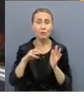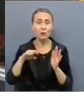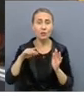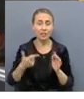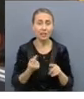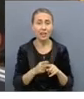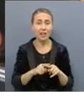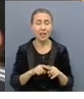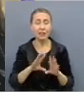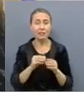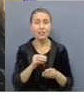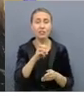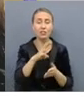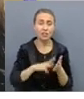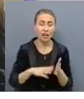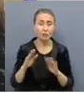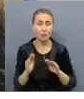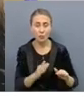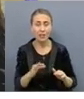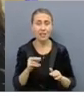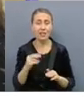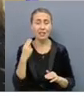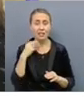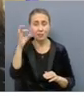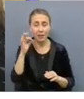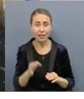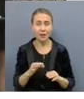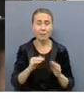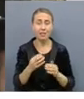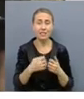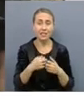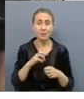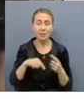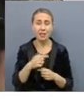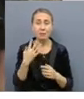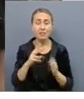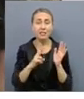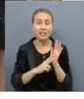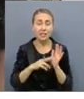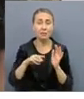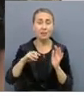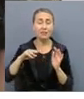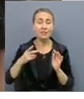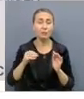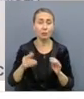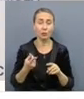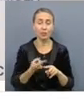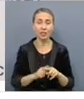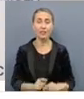В результате сняты штрафы и пени субъектов малого и среднего бизнеса в размере 57,2 миллиона тенге.